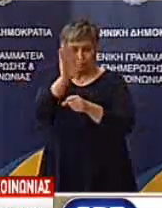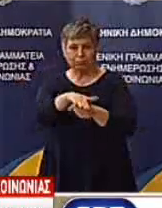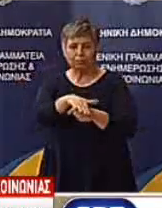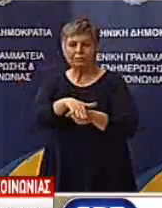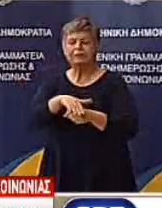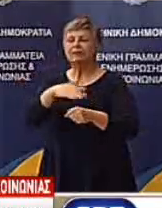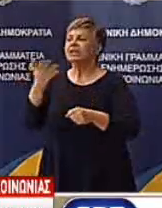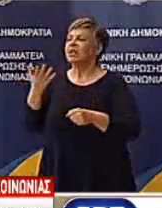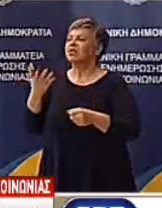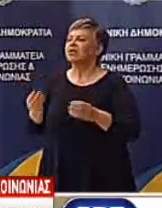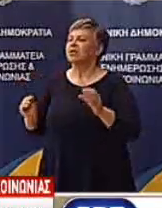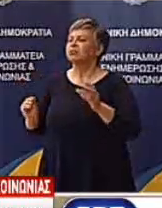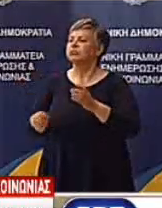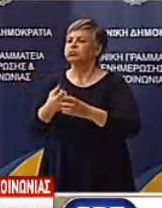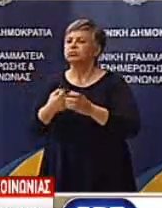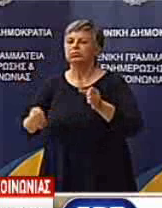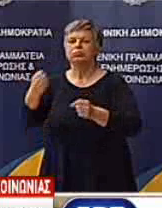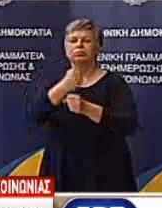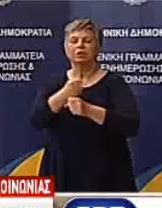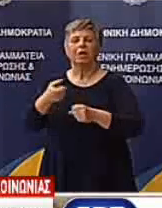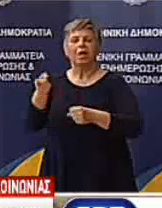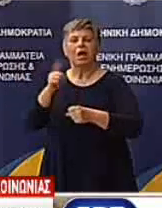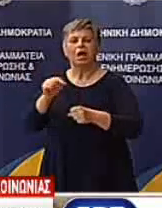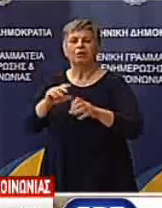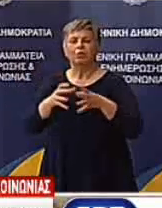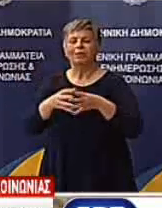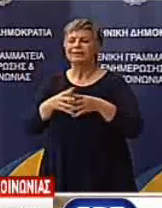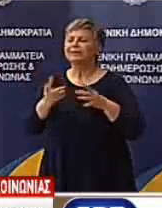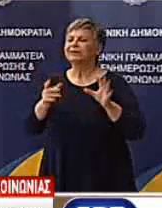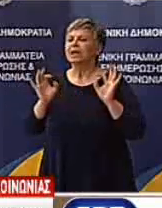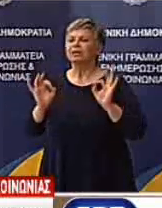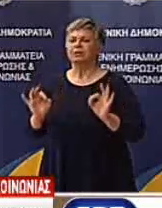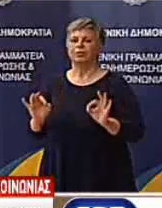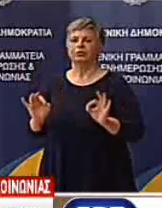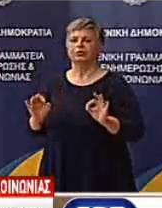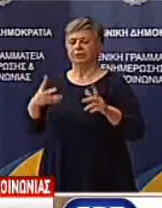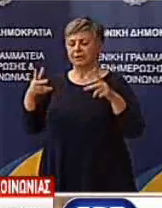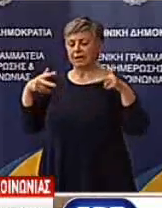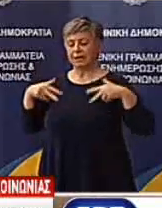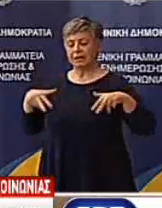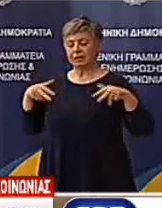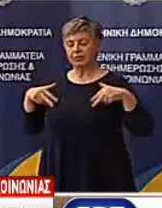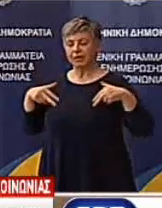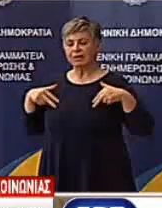αυτό το πλάνο η κυβέρνηση εξετάζει κάποια λύση? Για παράδειγμα, ακούμε